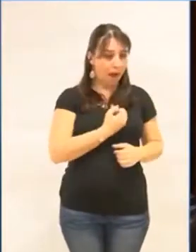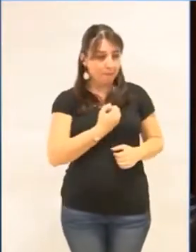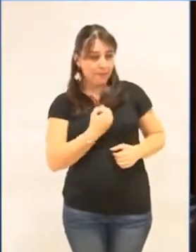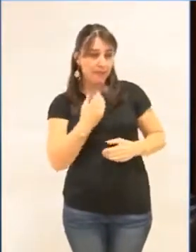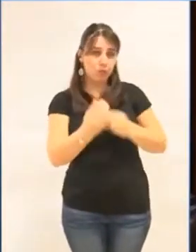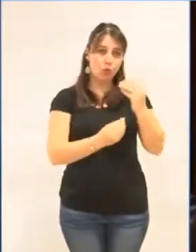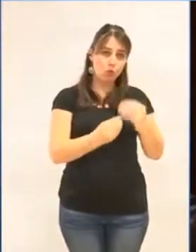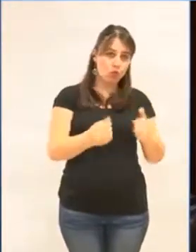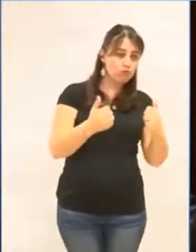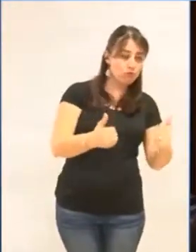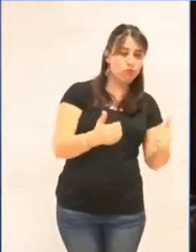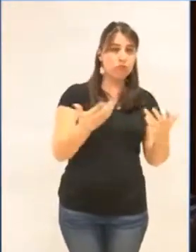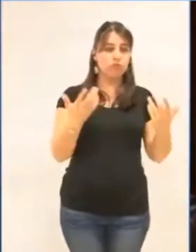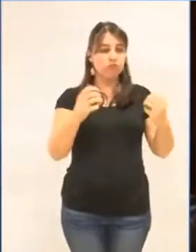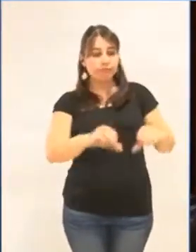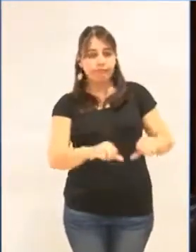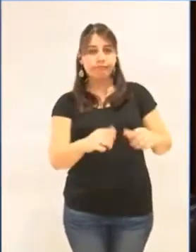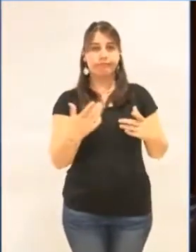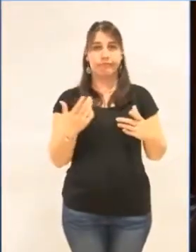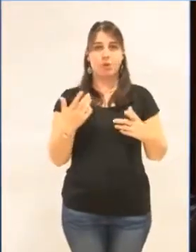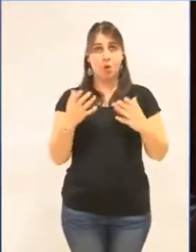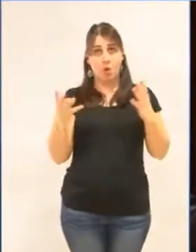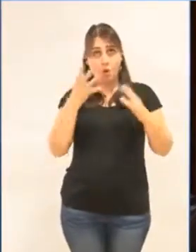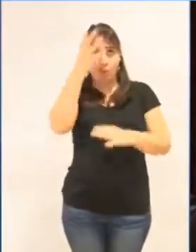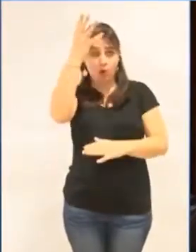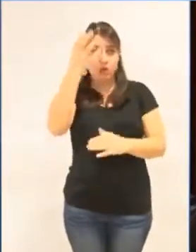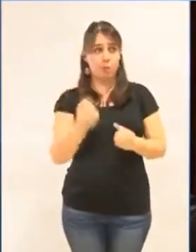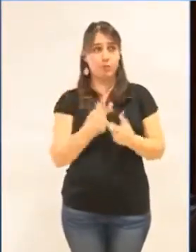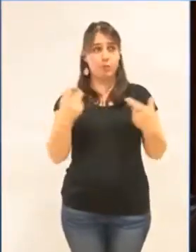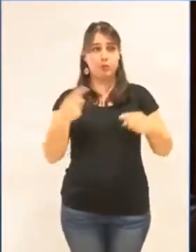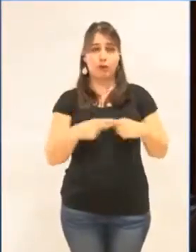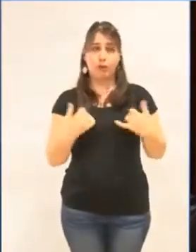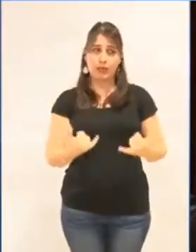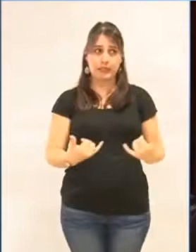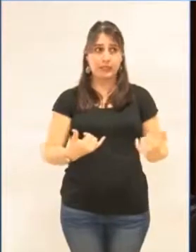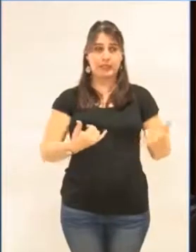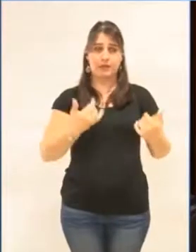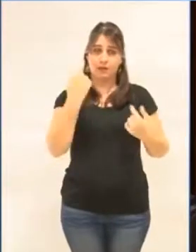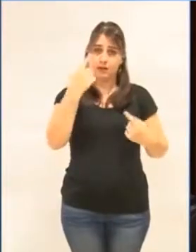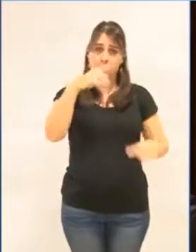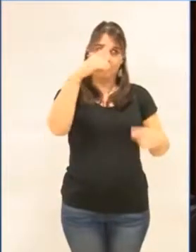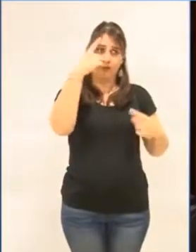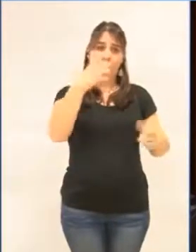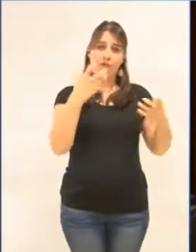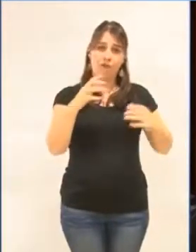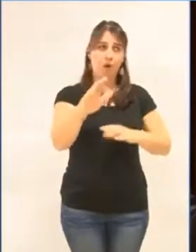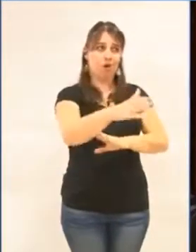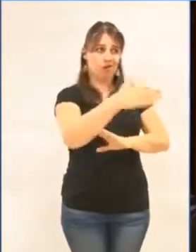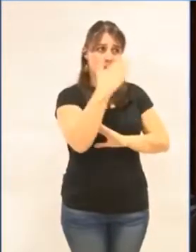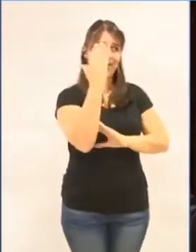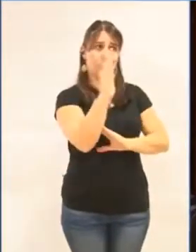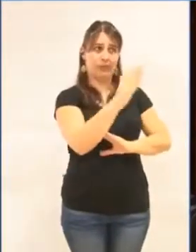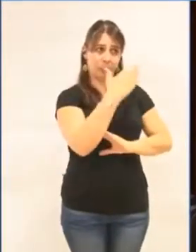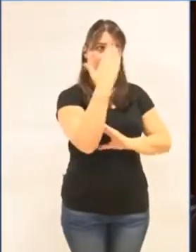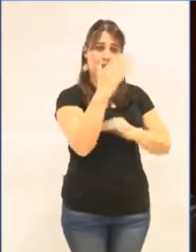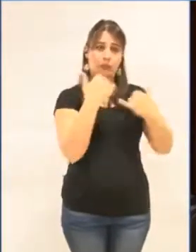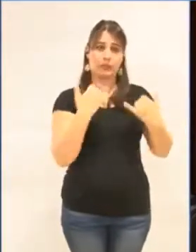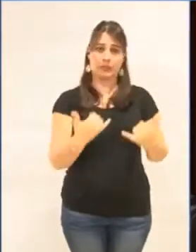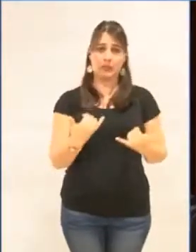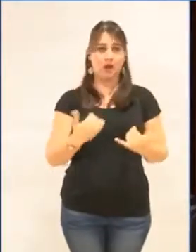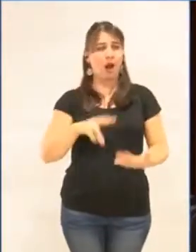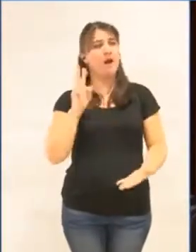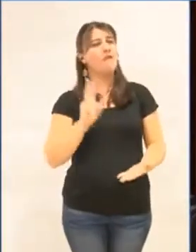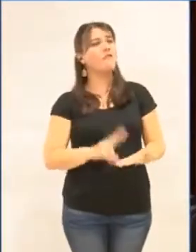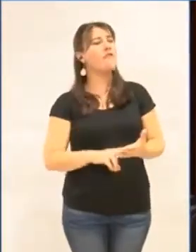à venir. D'ailleurs, nous avons formulé plusieurs fois oralement la demande d'une présentation en conseil, et sur les coûts réels du